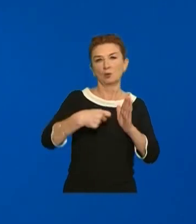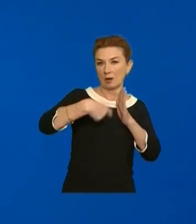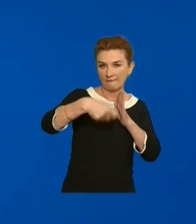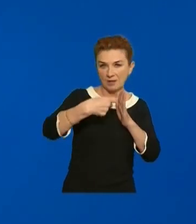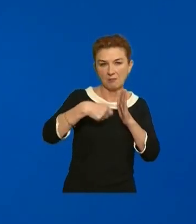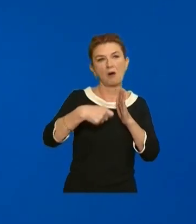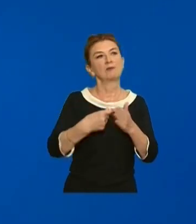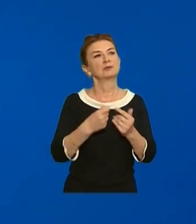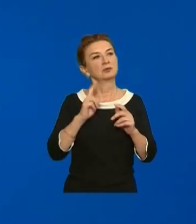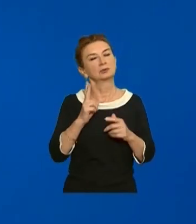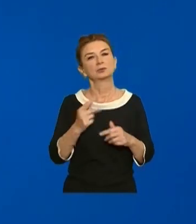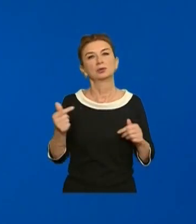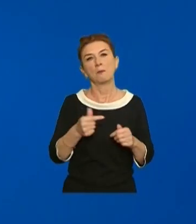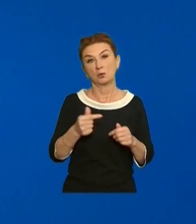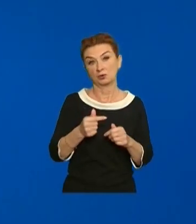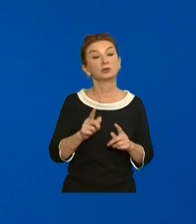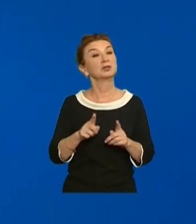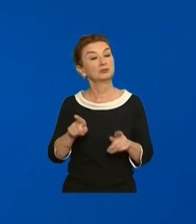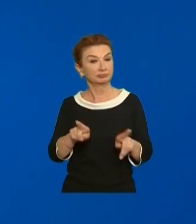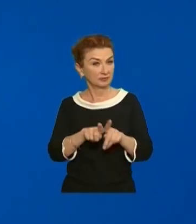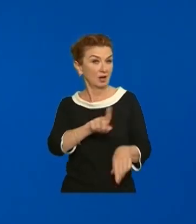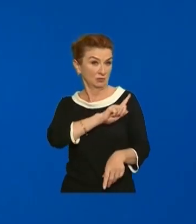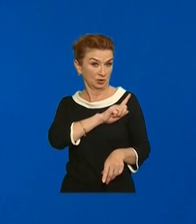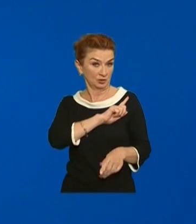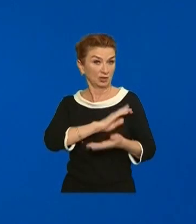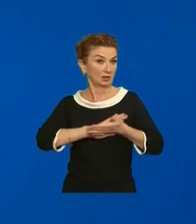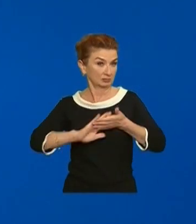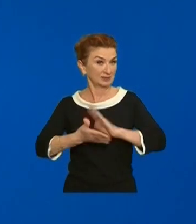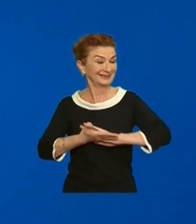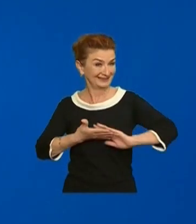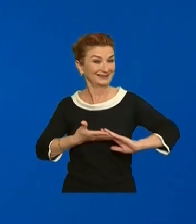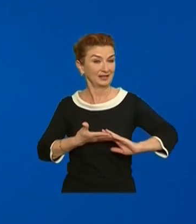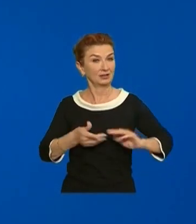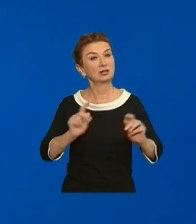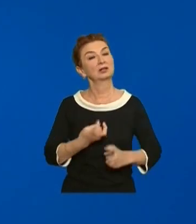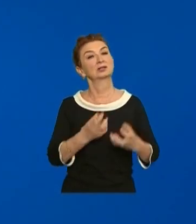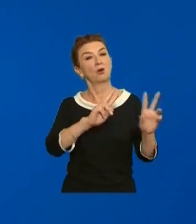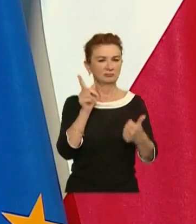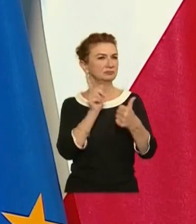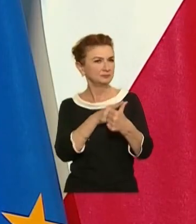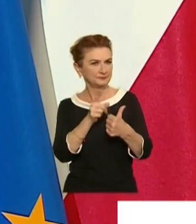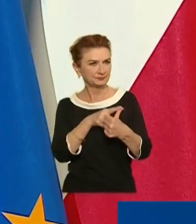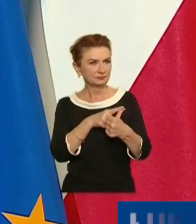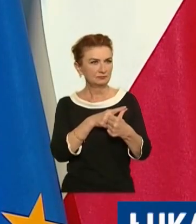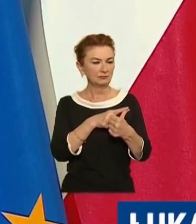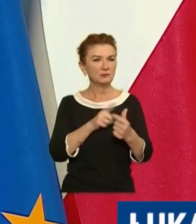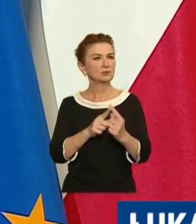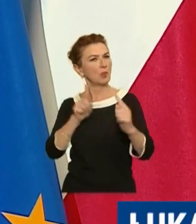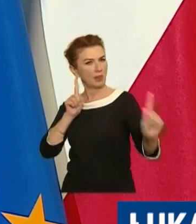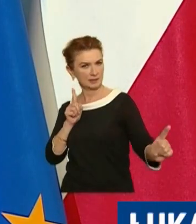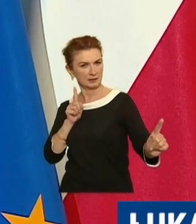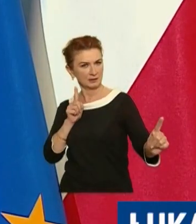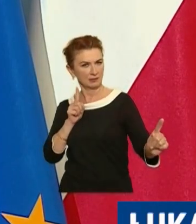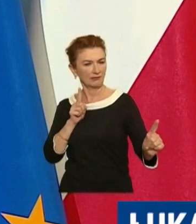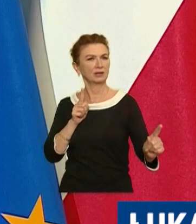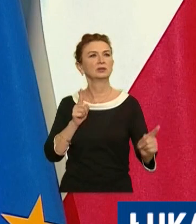Filmowcom, którzy z zachowaniem rygorów sanitarnych chcą wrócić do swoich projektów. Dystansowanie się